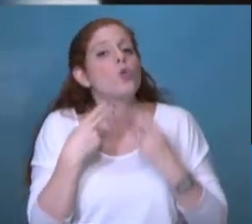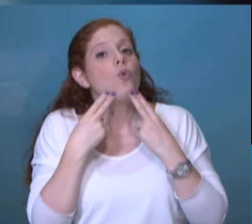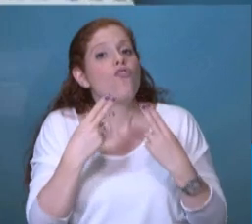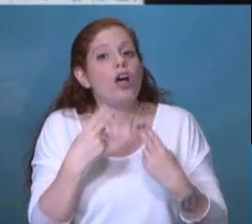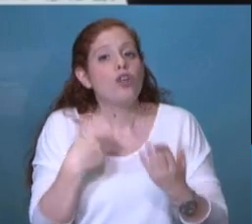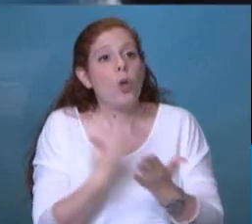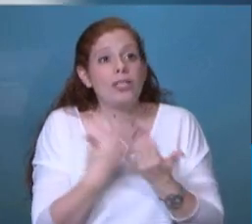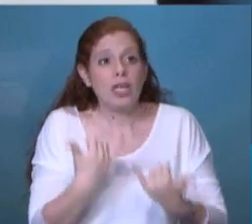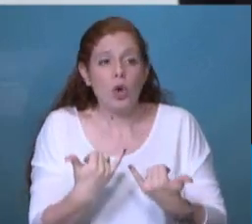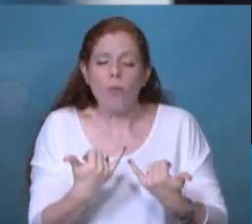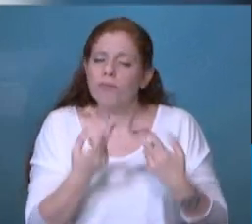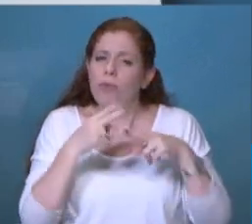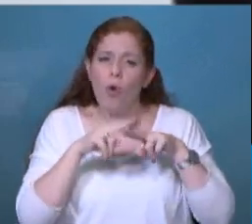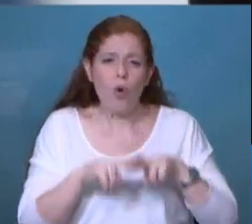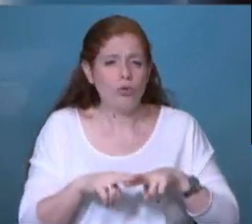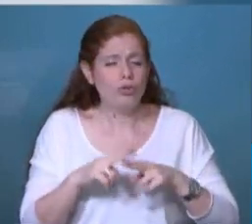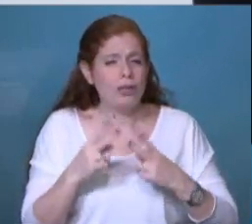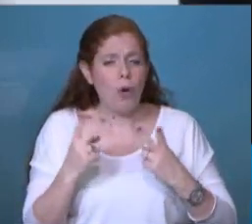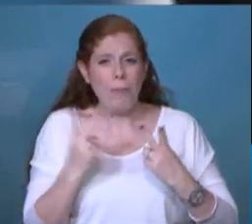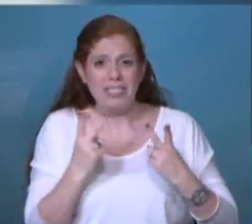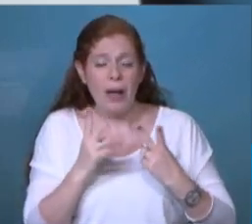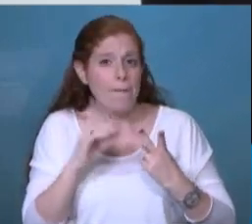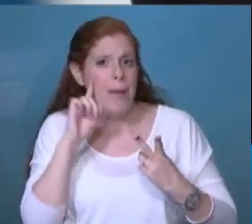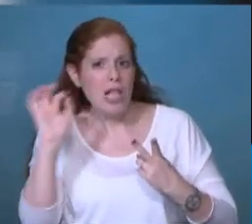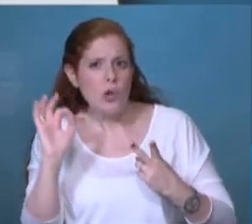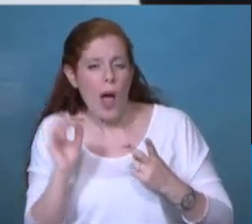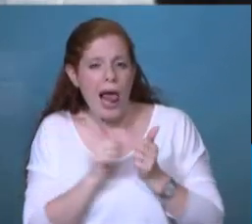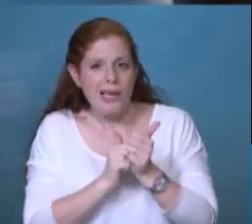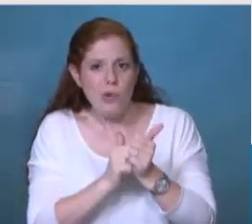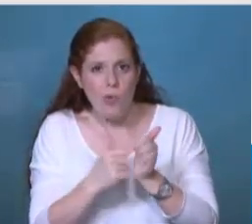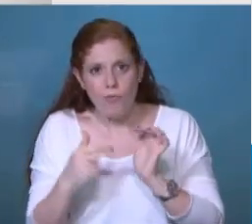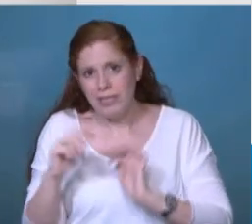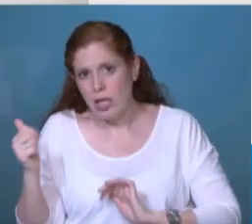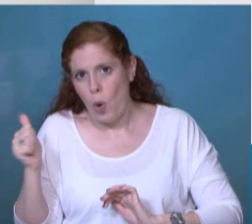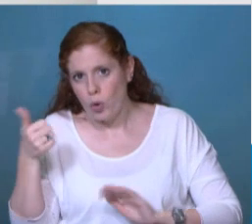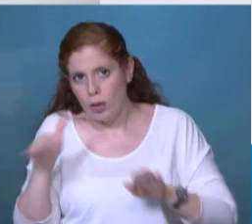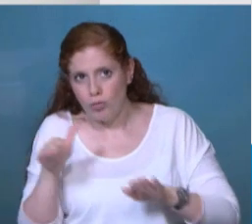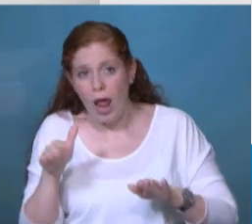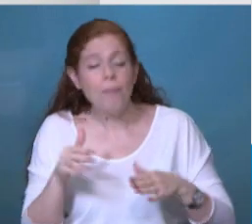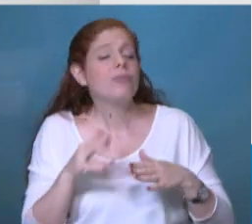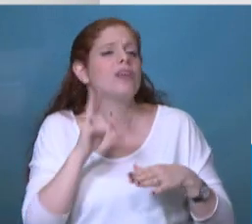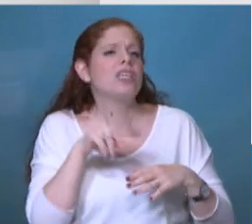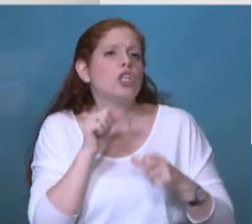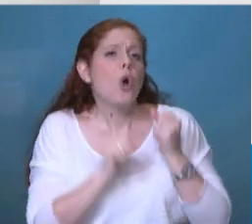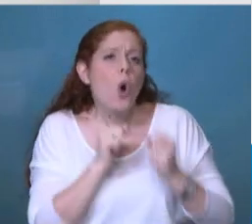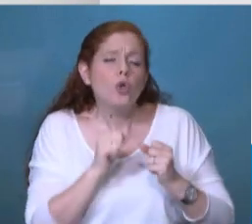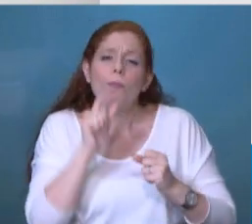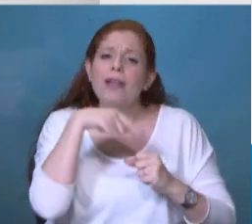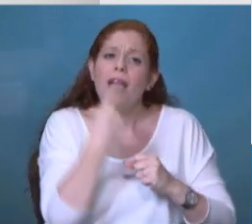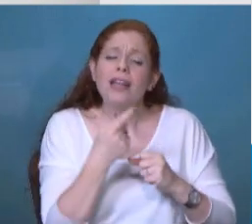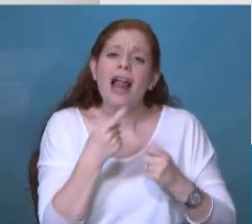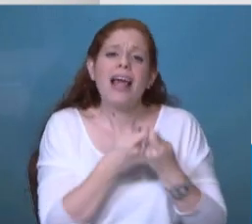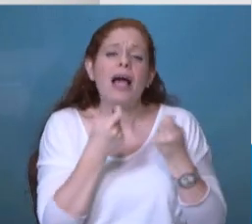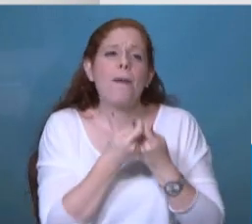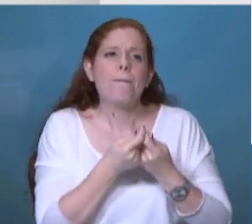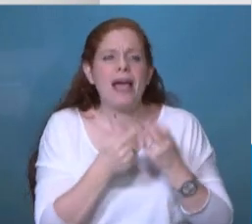הותירה מקום לספק מה דעתו על העיכוב מצד ראש הממשלה וצוות ההגנה. קיים קושי רב בטענה בדבר היקף חומרים